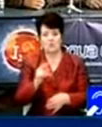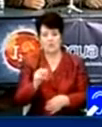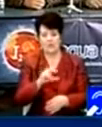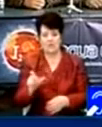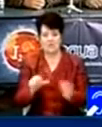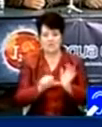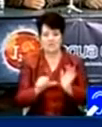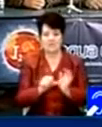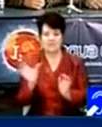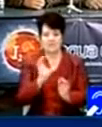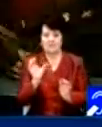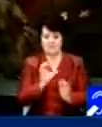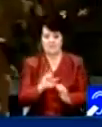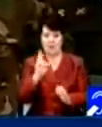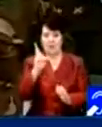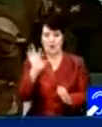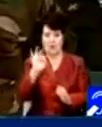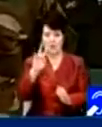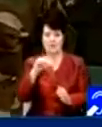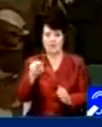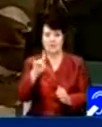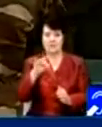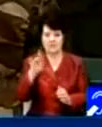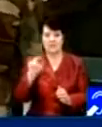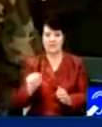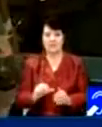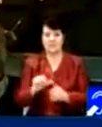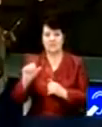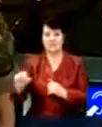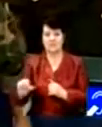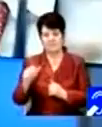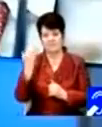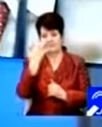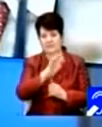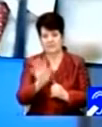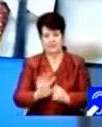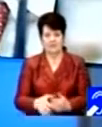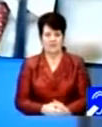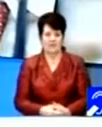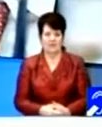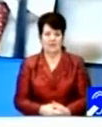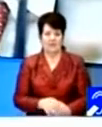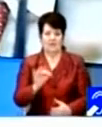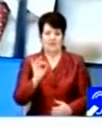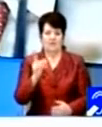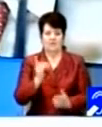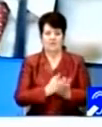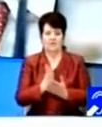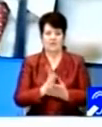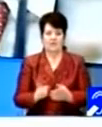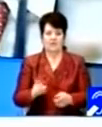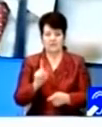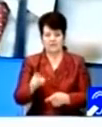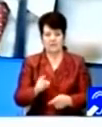6 septembrie la Condrița și se va desfășura departe de ochii presei. Un grup de veterani ai conflictului armat